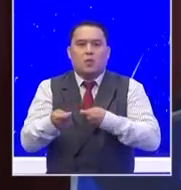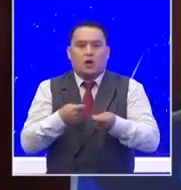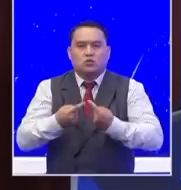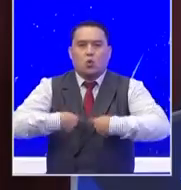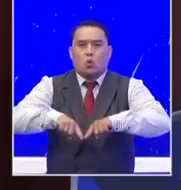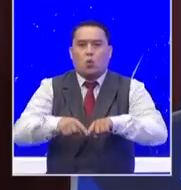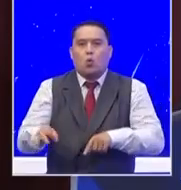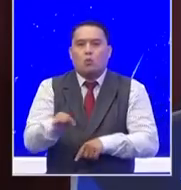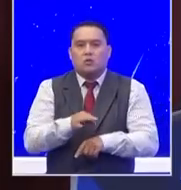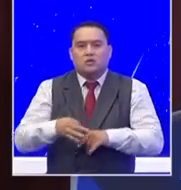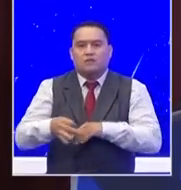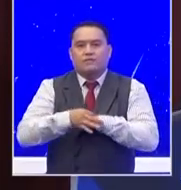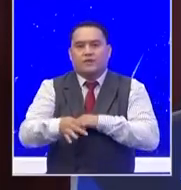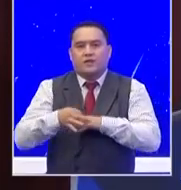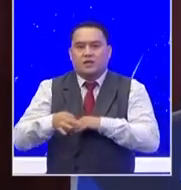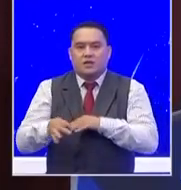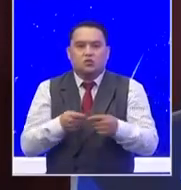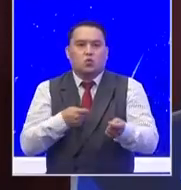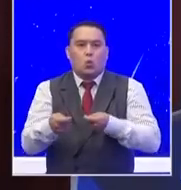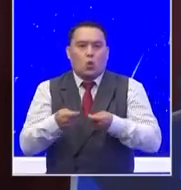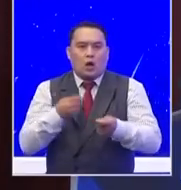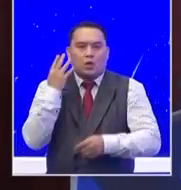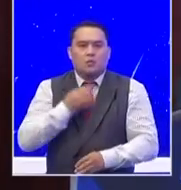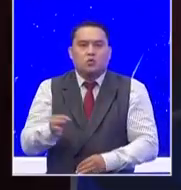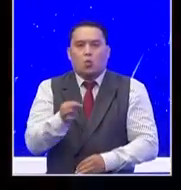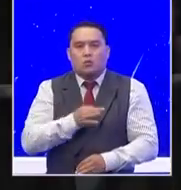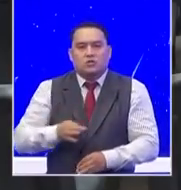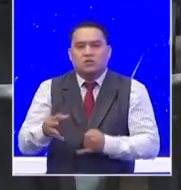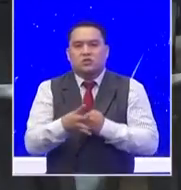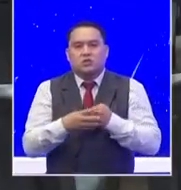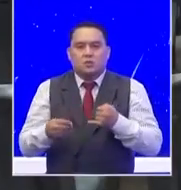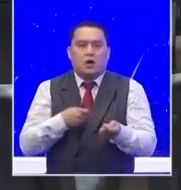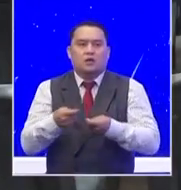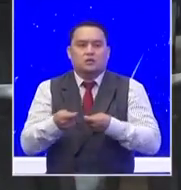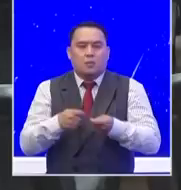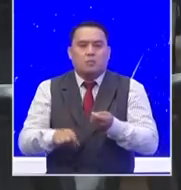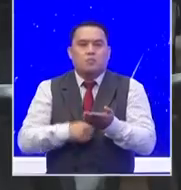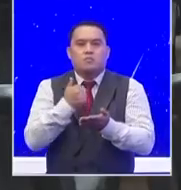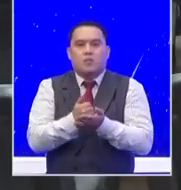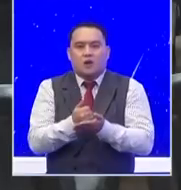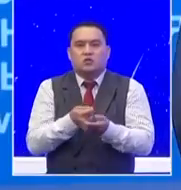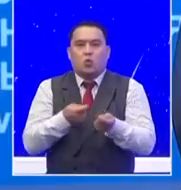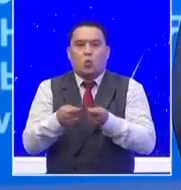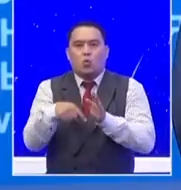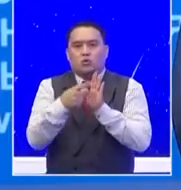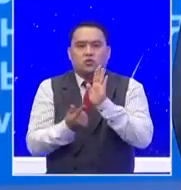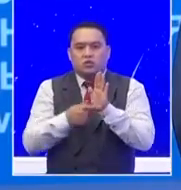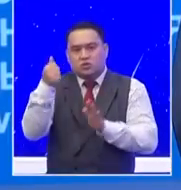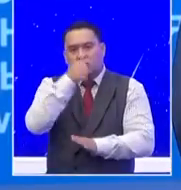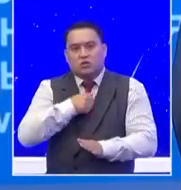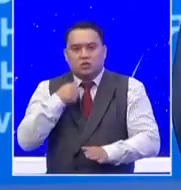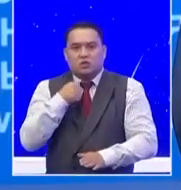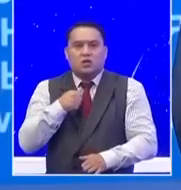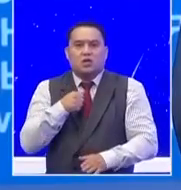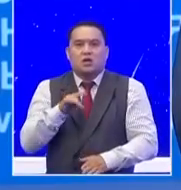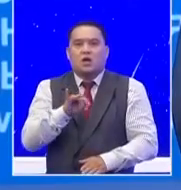агенттігінің облыстық филиалына жетекшілік етті. Алматы облыстық жер қатынастары басқармасының басшысы болды. 2017 жылдың